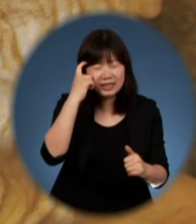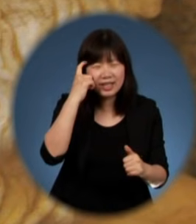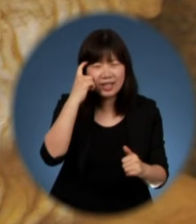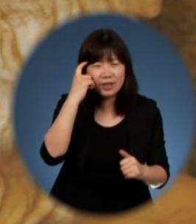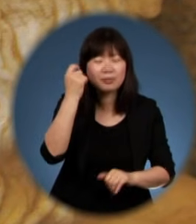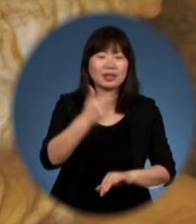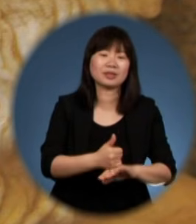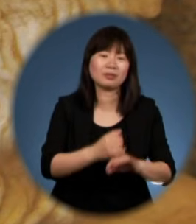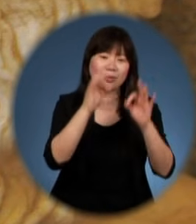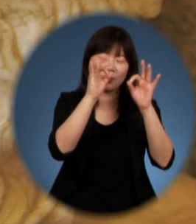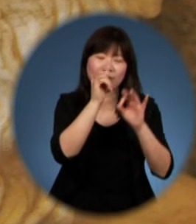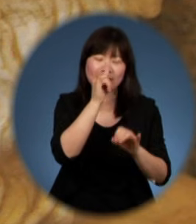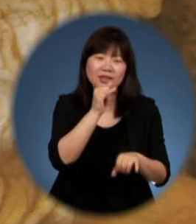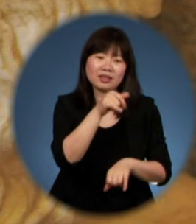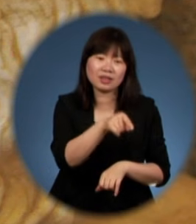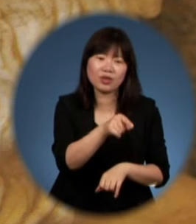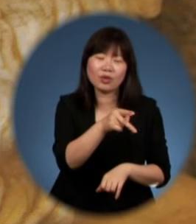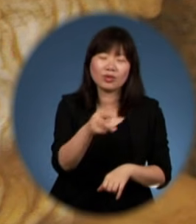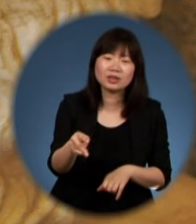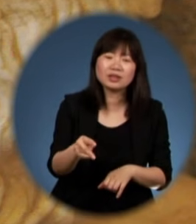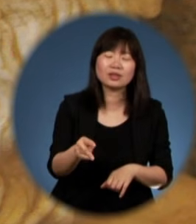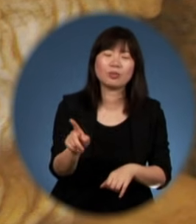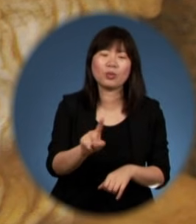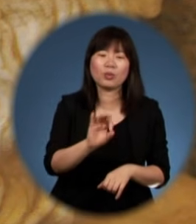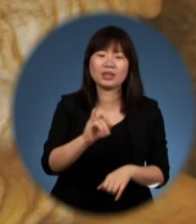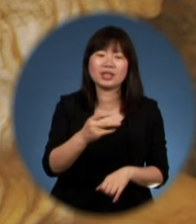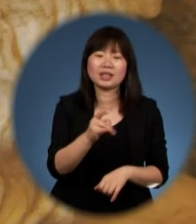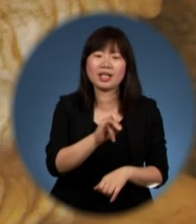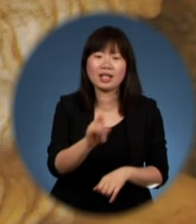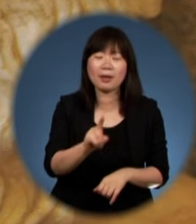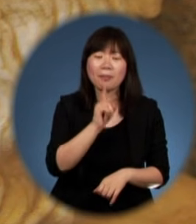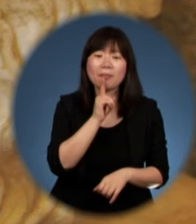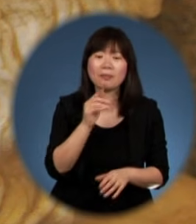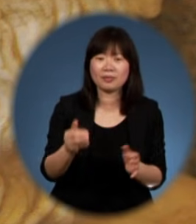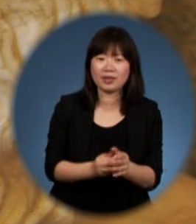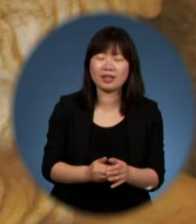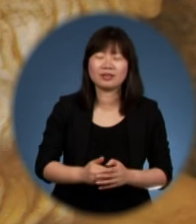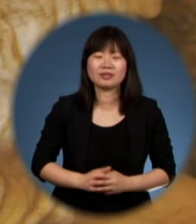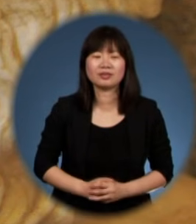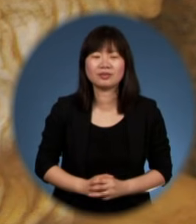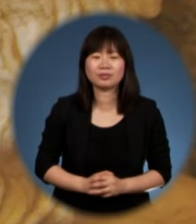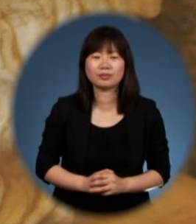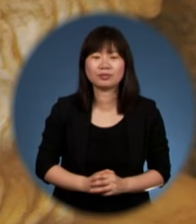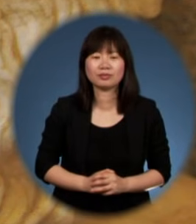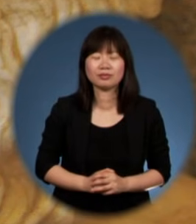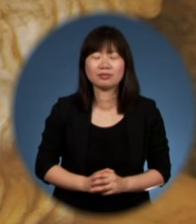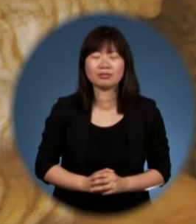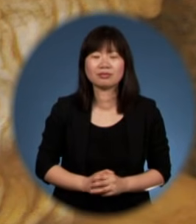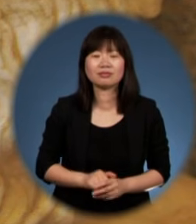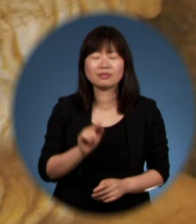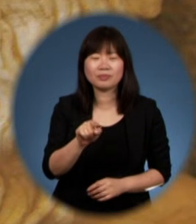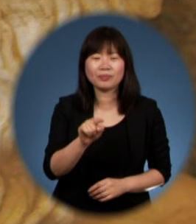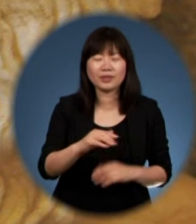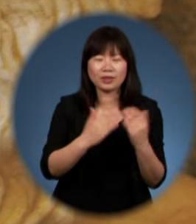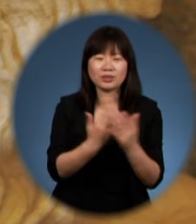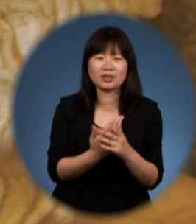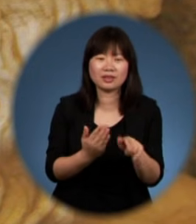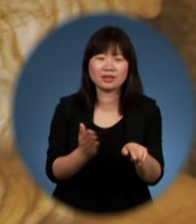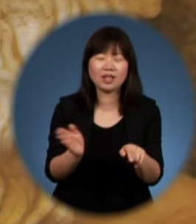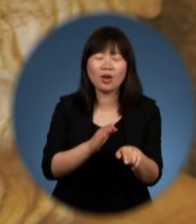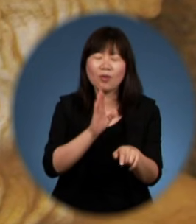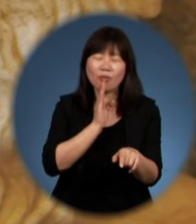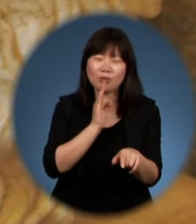보게 되는 것이 바로 이 대하라는 것입니다 선예 이데아 라는 것이죠 이것이 모든 것에서